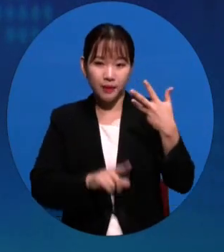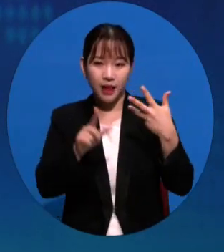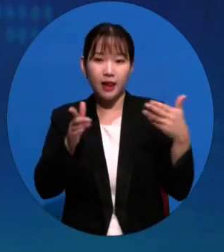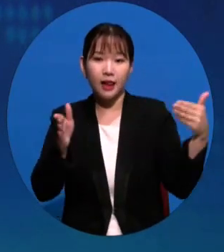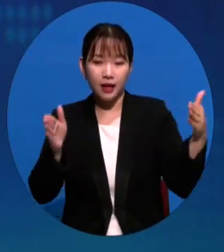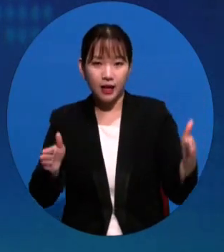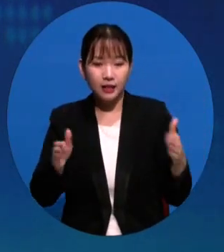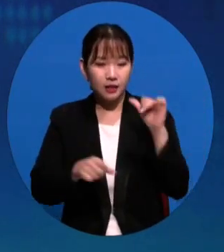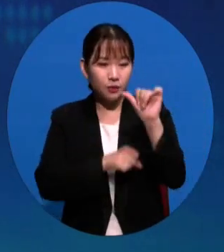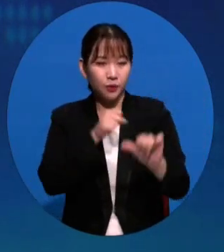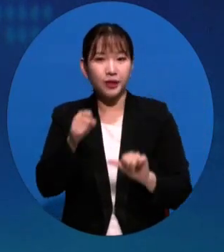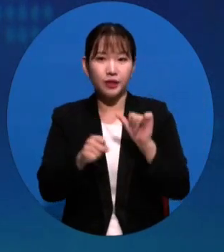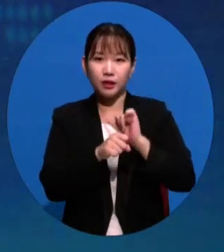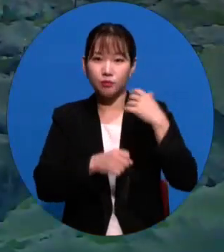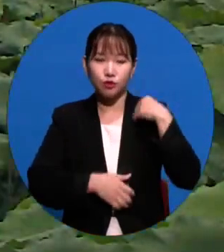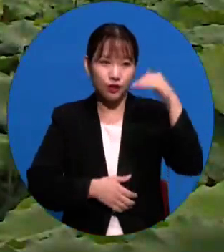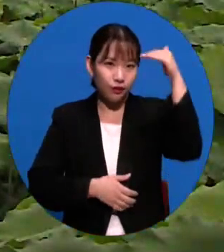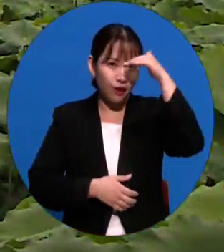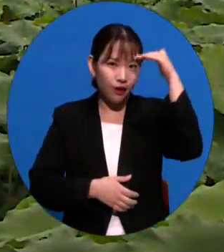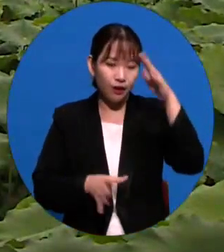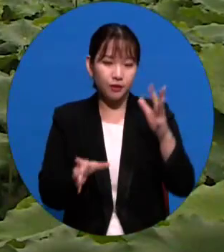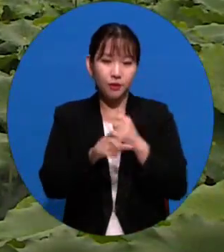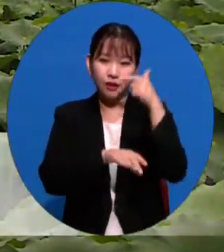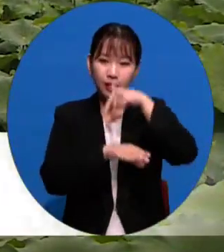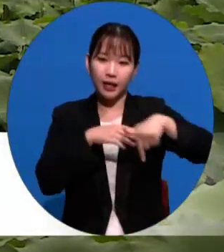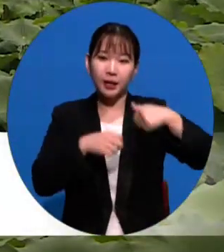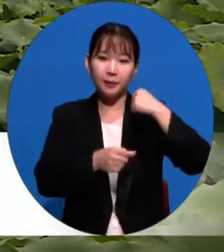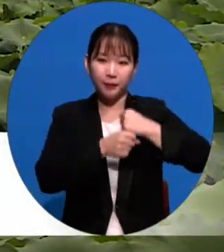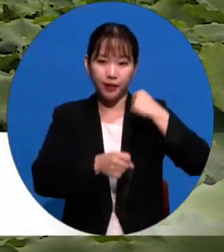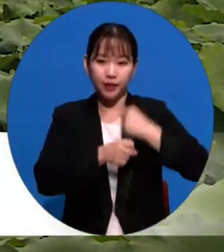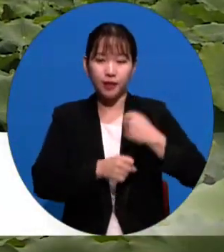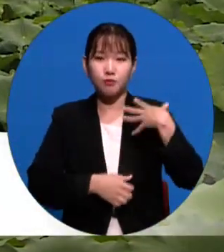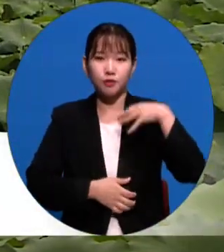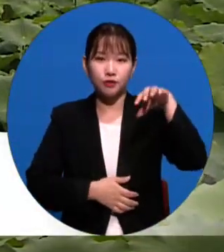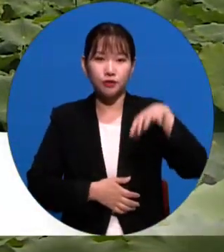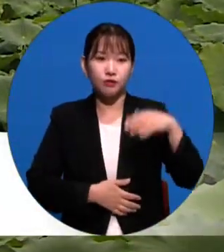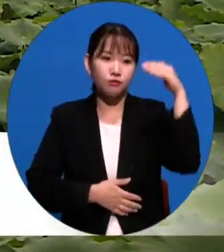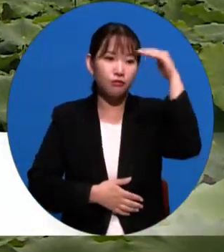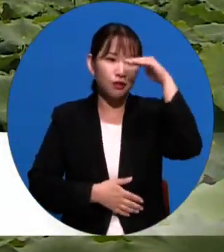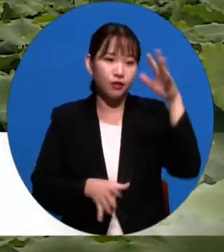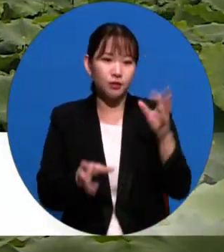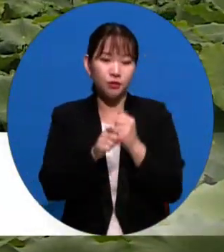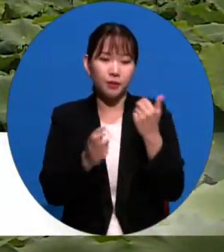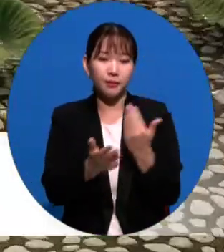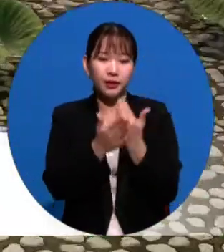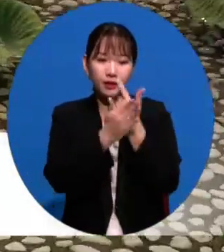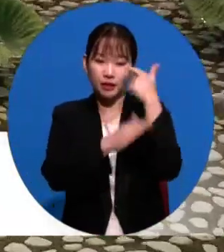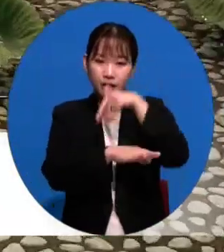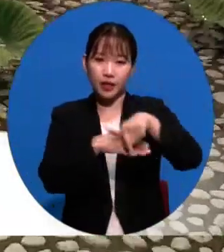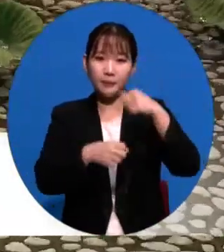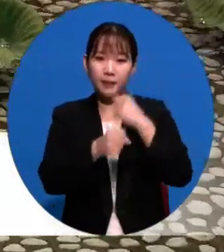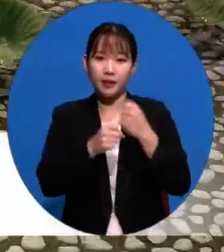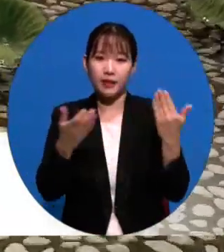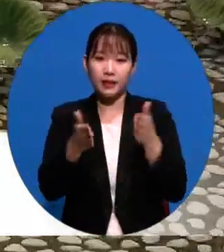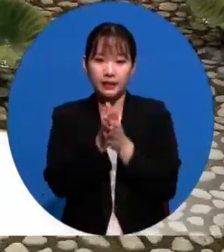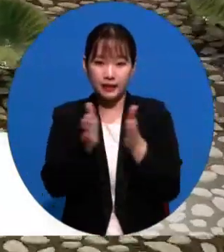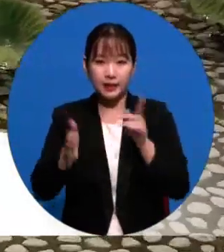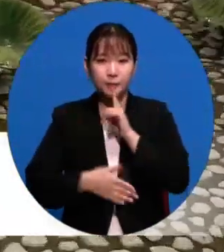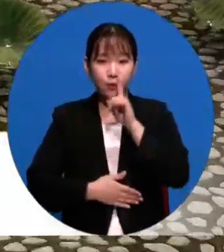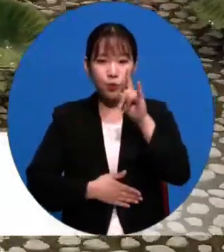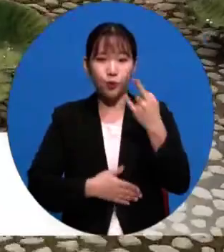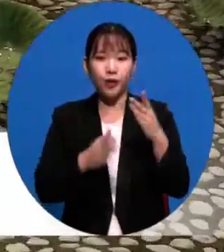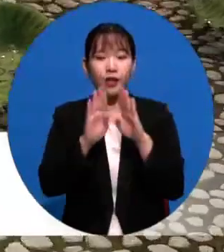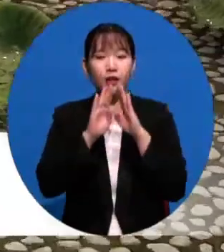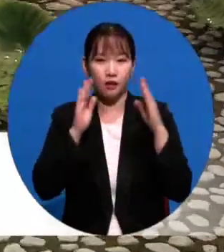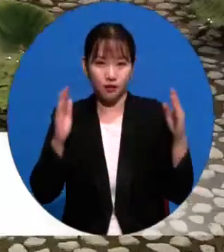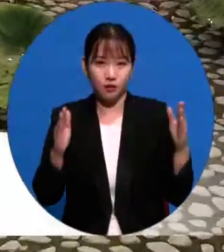2028년까지 5개년 무안관광종합계획을 수립하는 무안군 관광종합발전계획 수립 용역 착수 보고회를